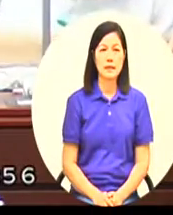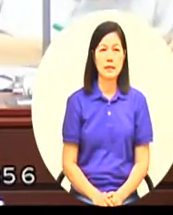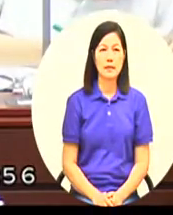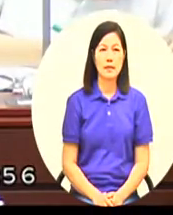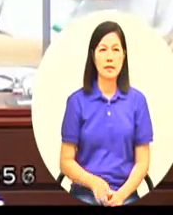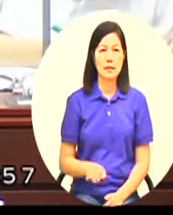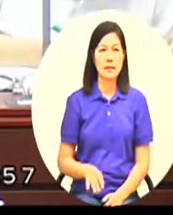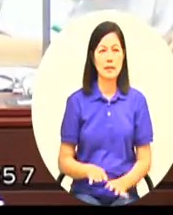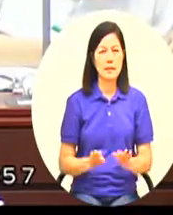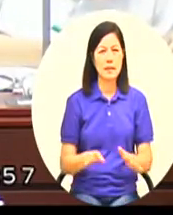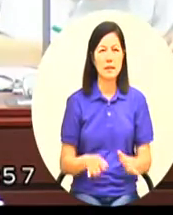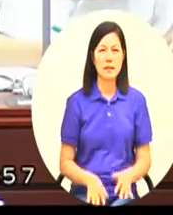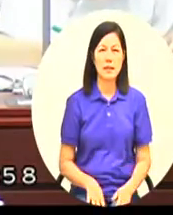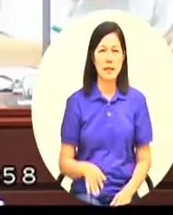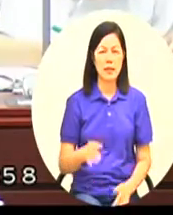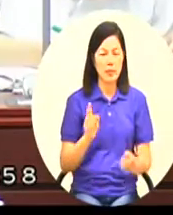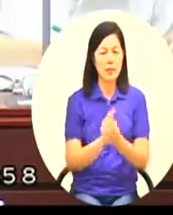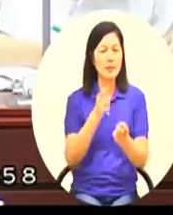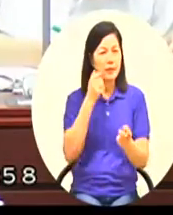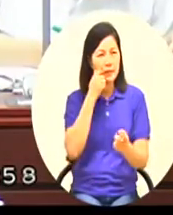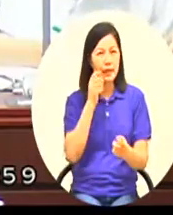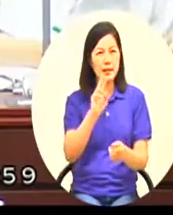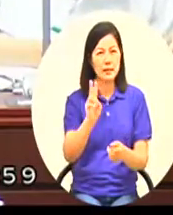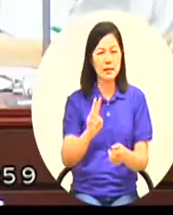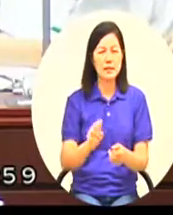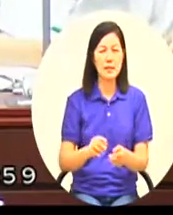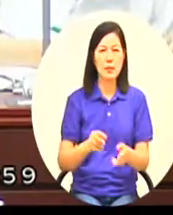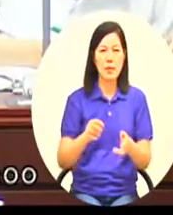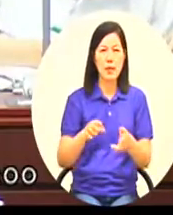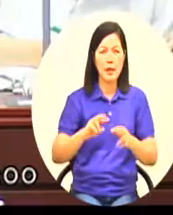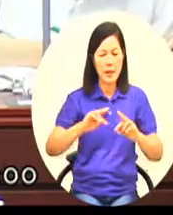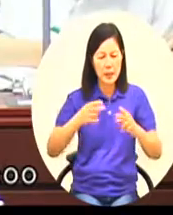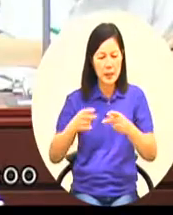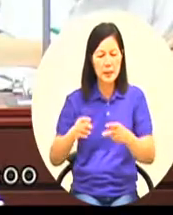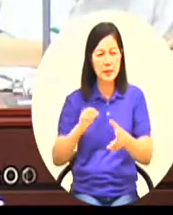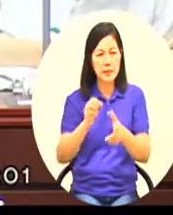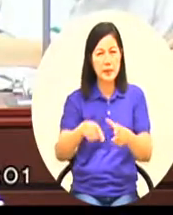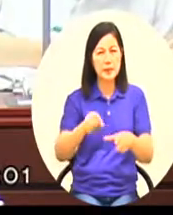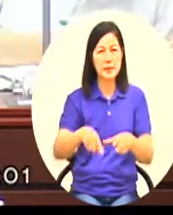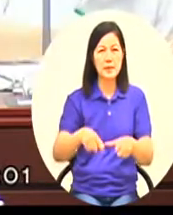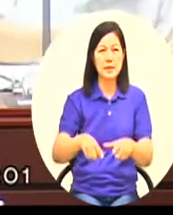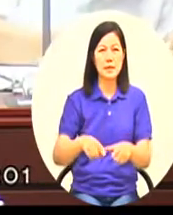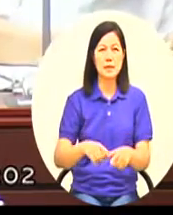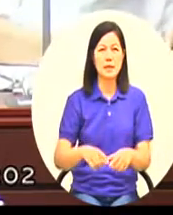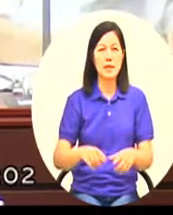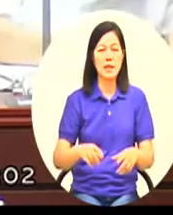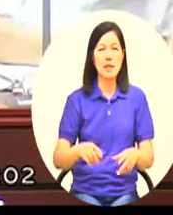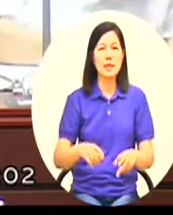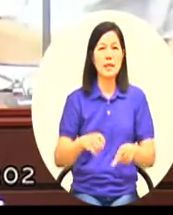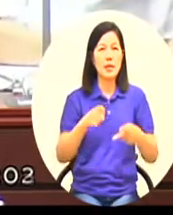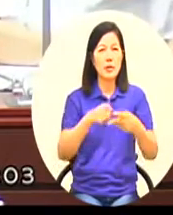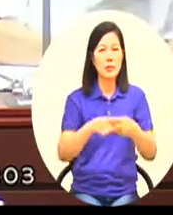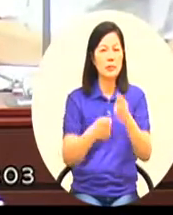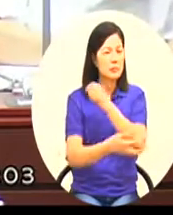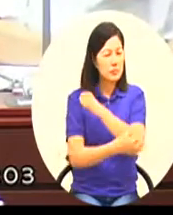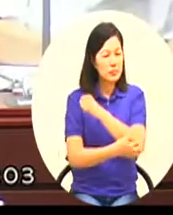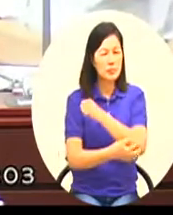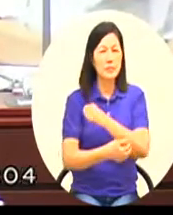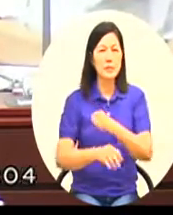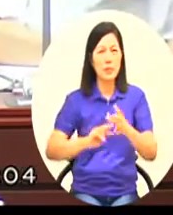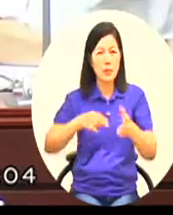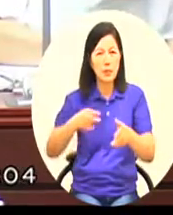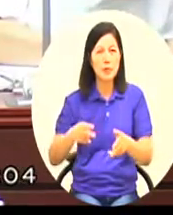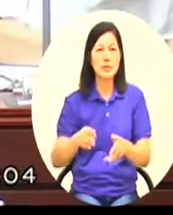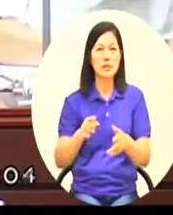困于我们这个维修的厂商，他的加速有限，他的工人有限，我们即使在预